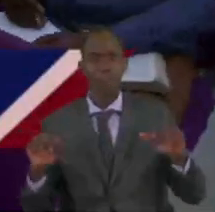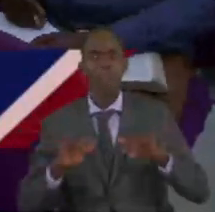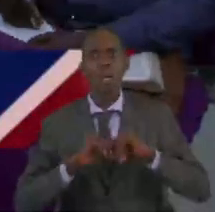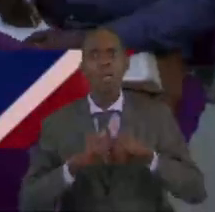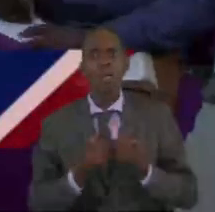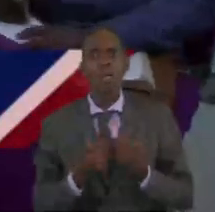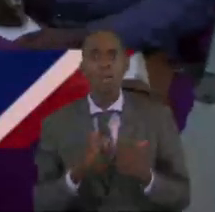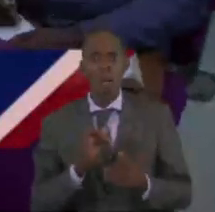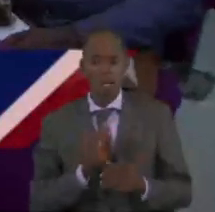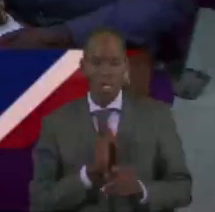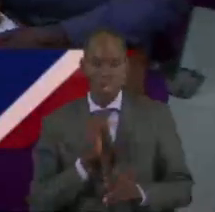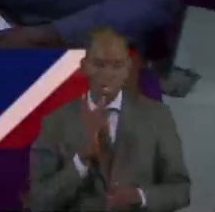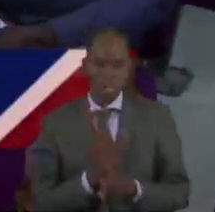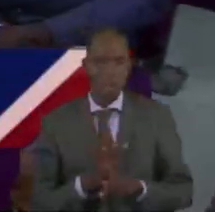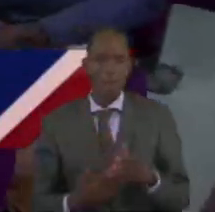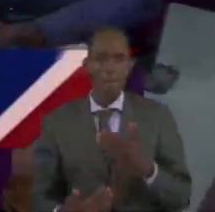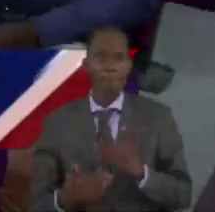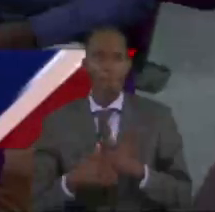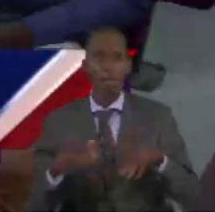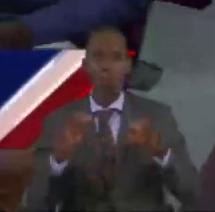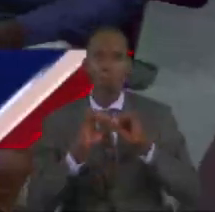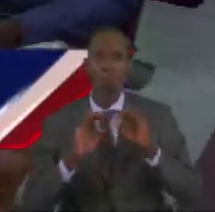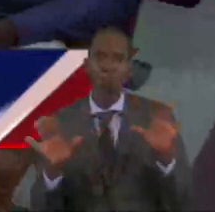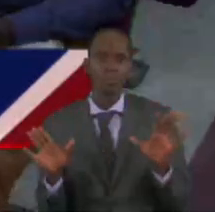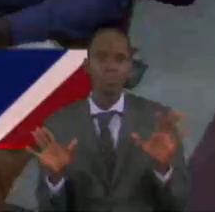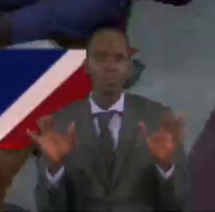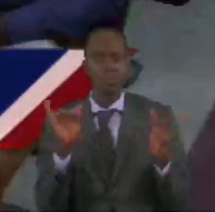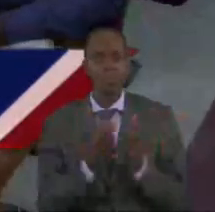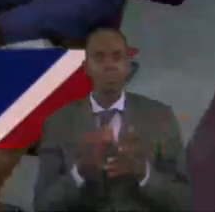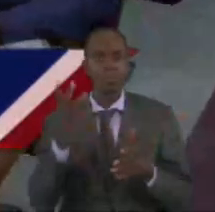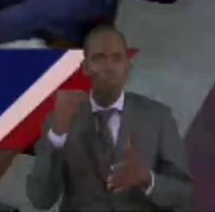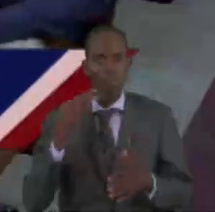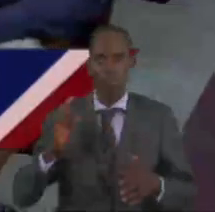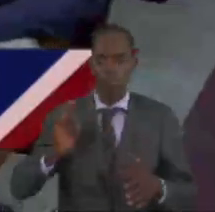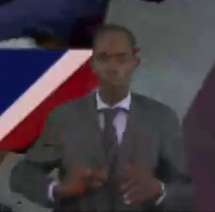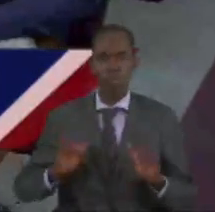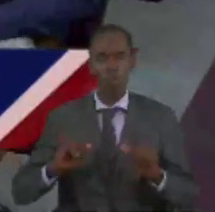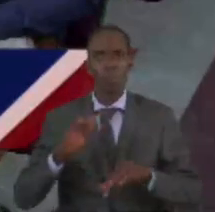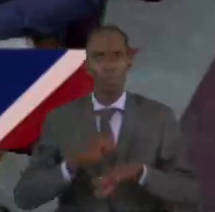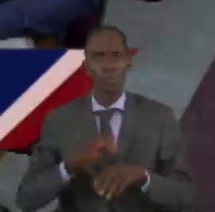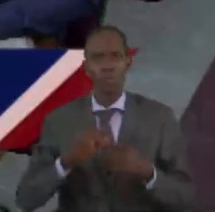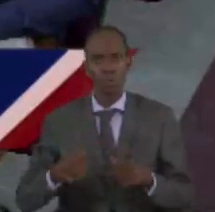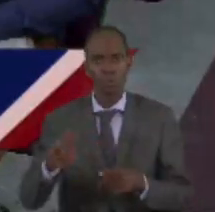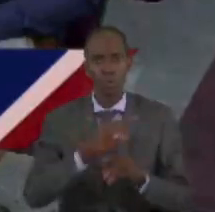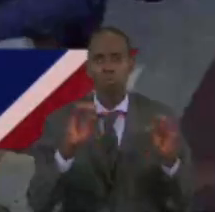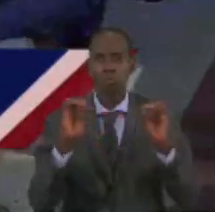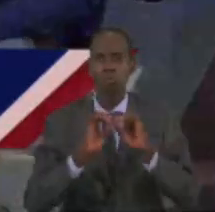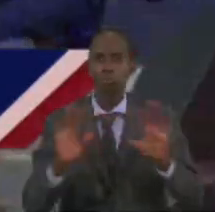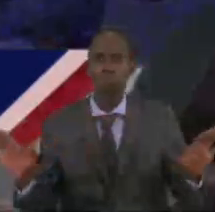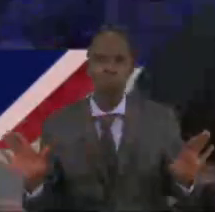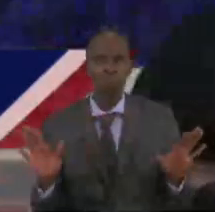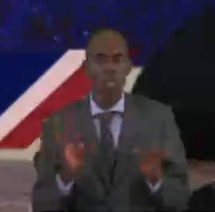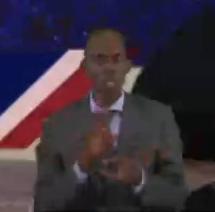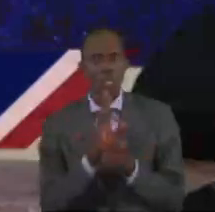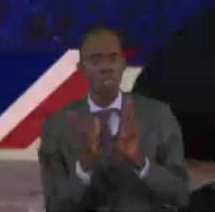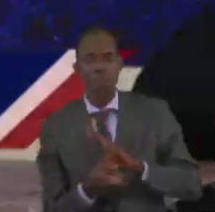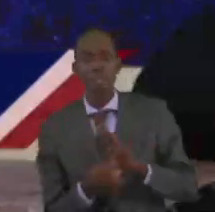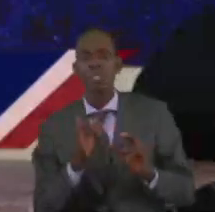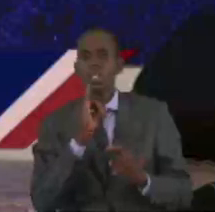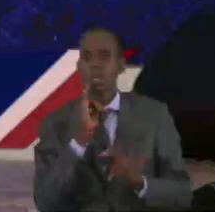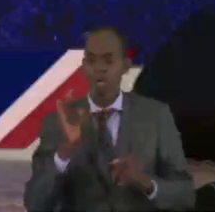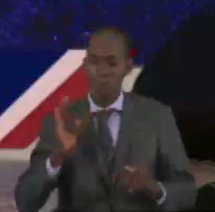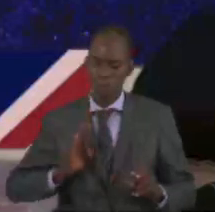Acte 20, verset 20. Vous savez que je n'ai rien caché de ce qui vous était utile.